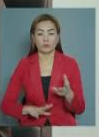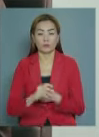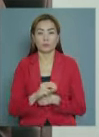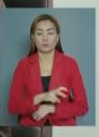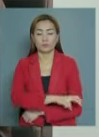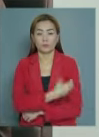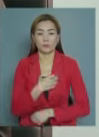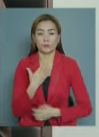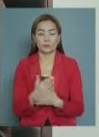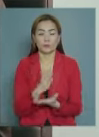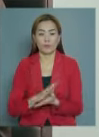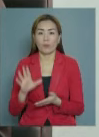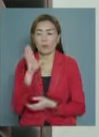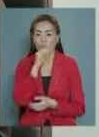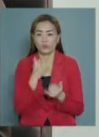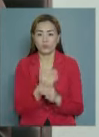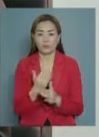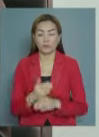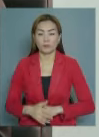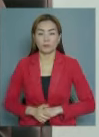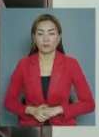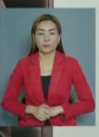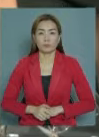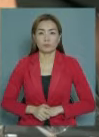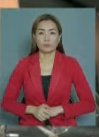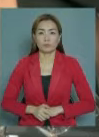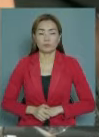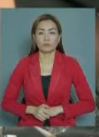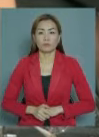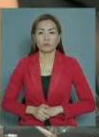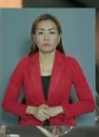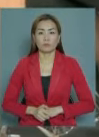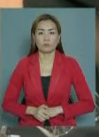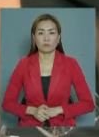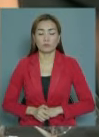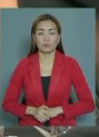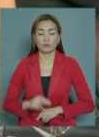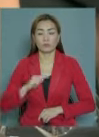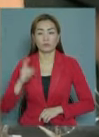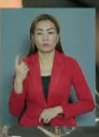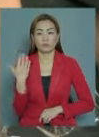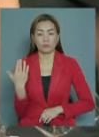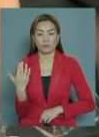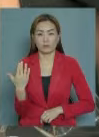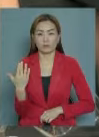да тегін кепілдендірілген медициналық көмек пакеті шеңберінде тегін медициналық көмек көрсетіледі. Жұмыс берушілер